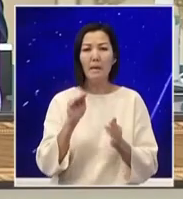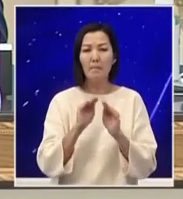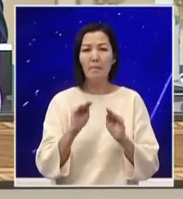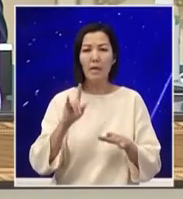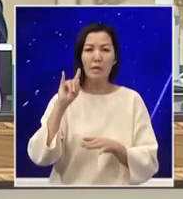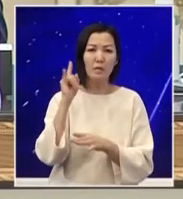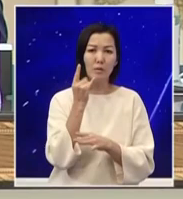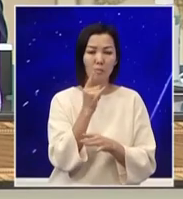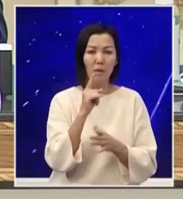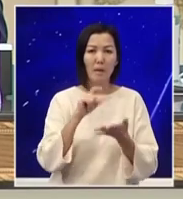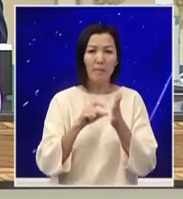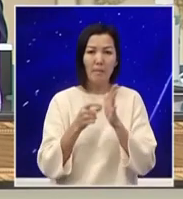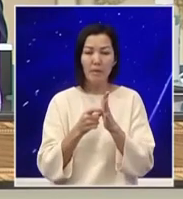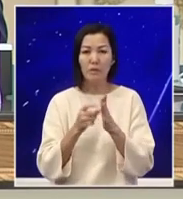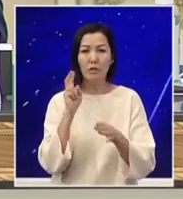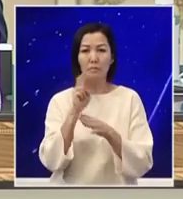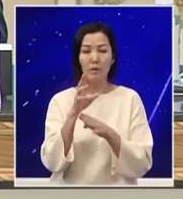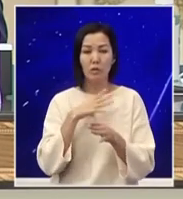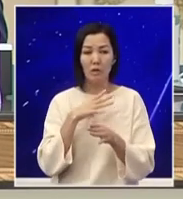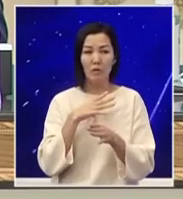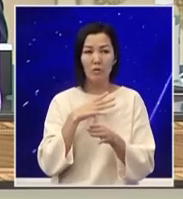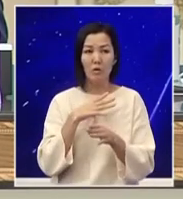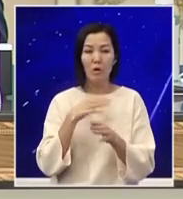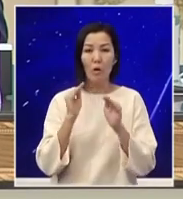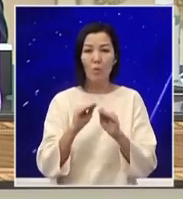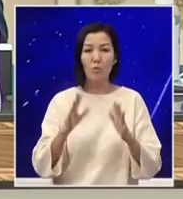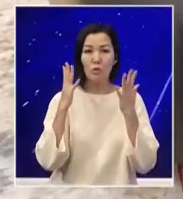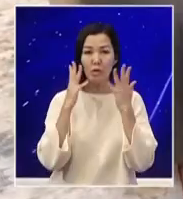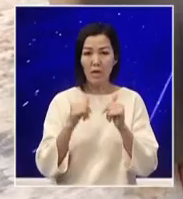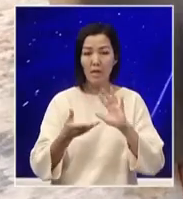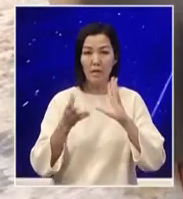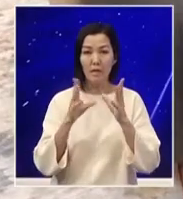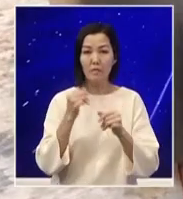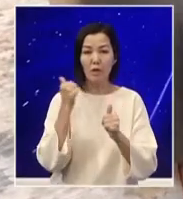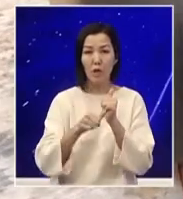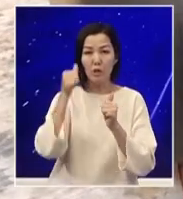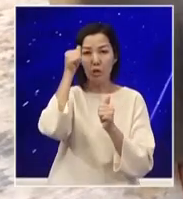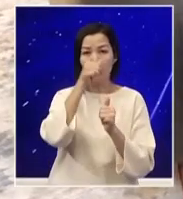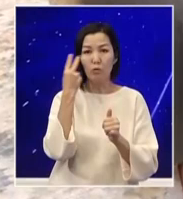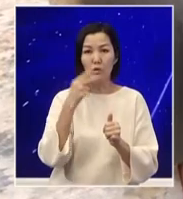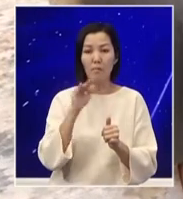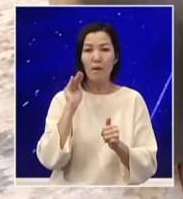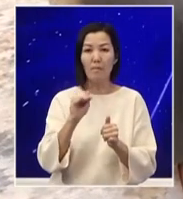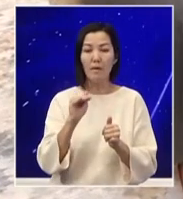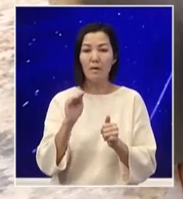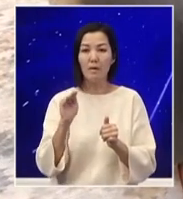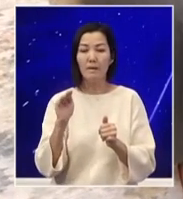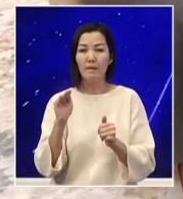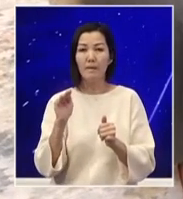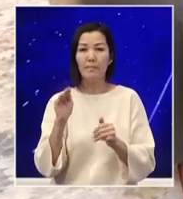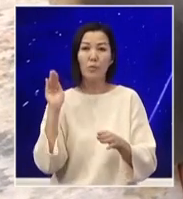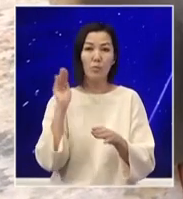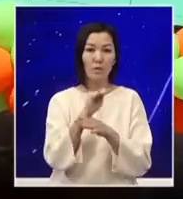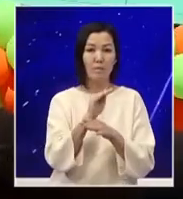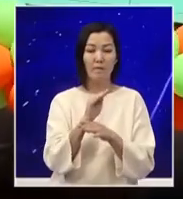бірінші сыныпқа барады. И оқушылардың саны жыл сайын 20 мыңдай. Неге